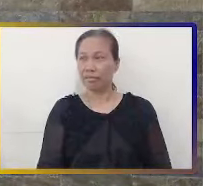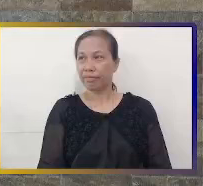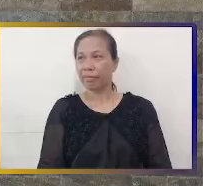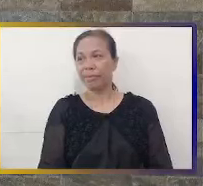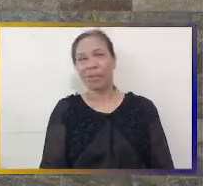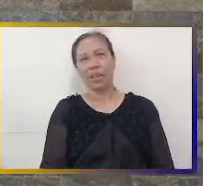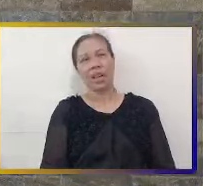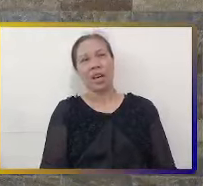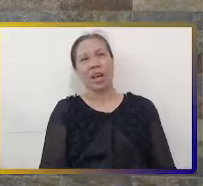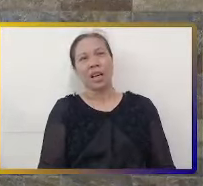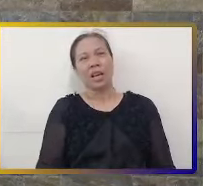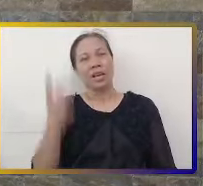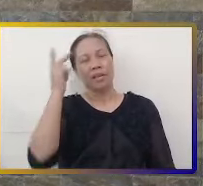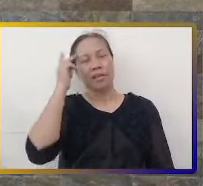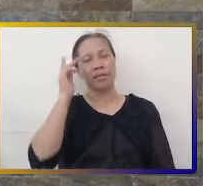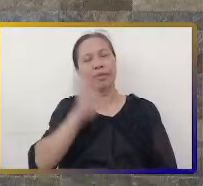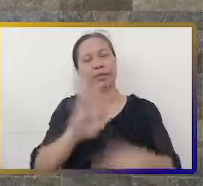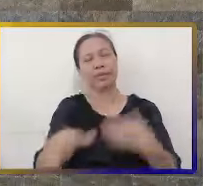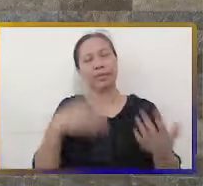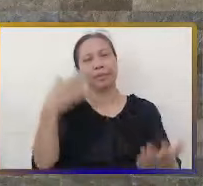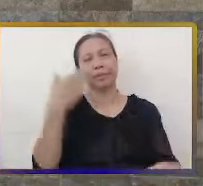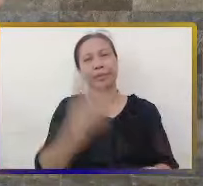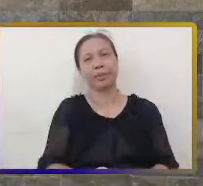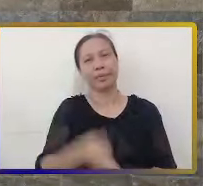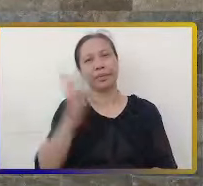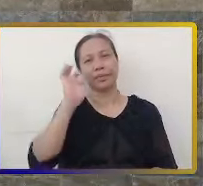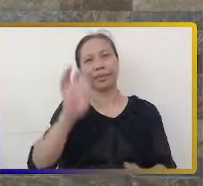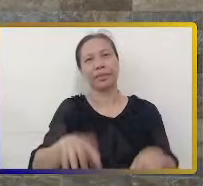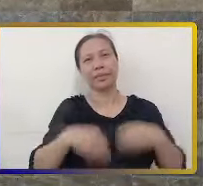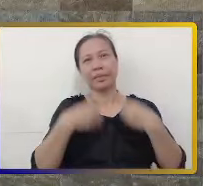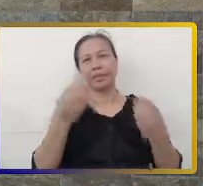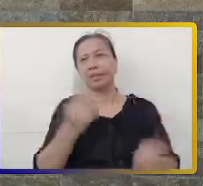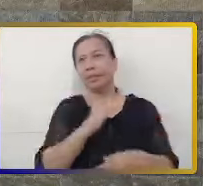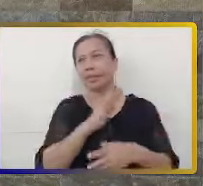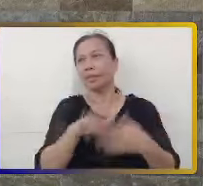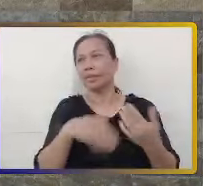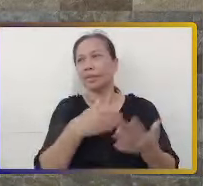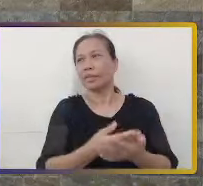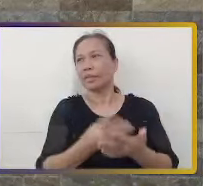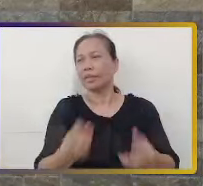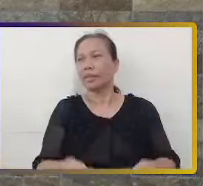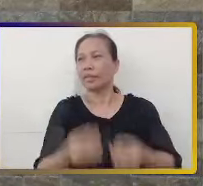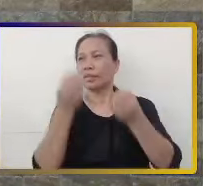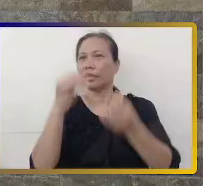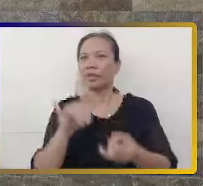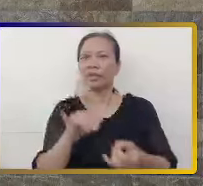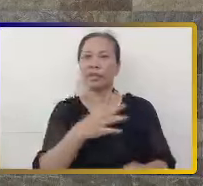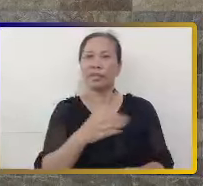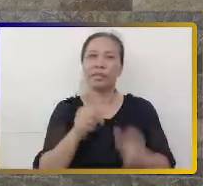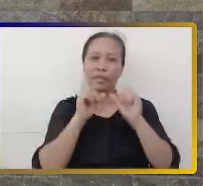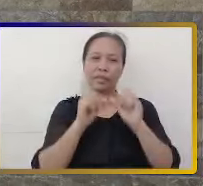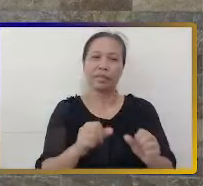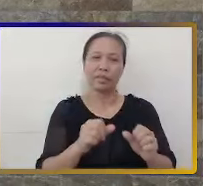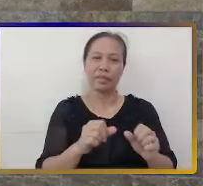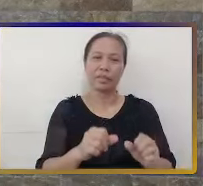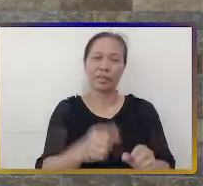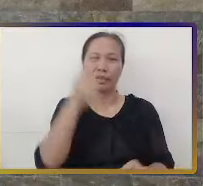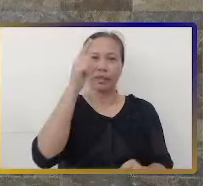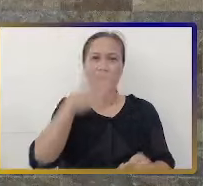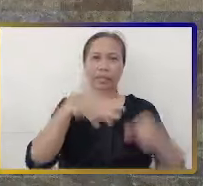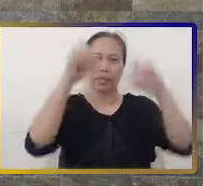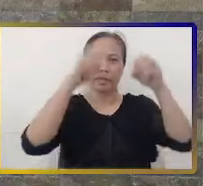mission offering nagbibigay ako ng sacrificial offering and God continually pouring out His blessings upon me